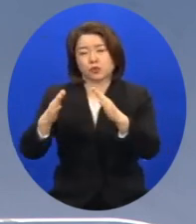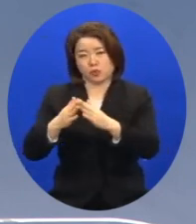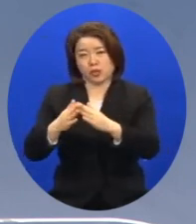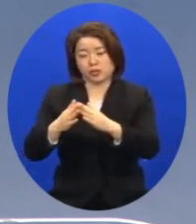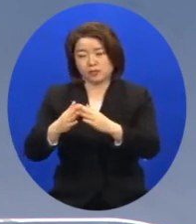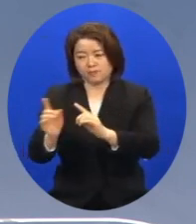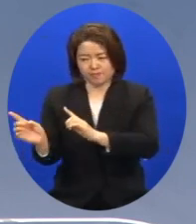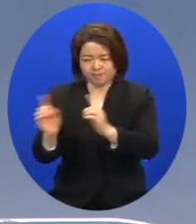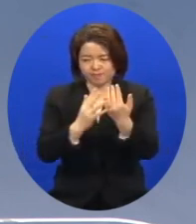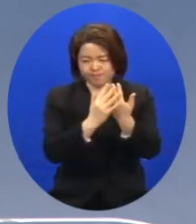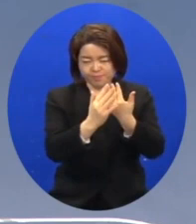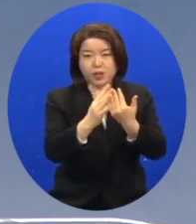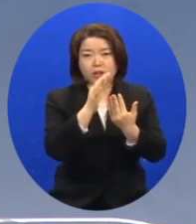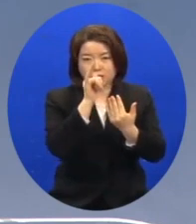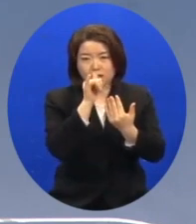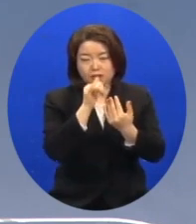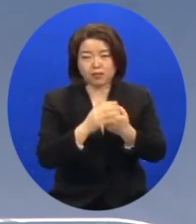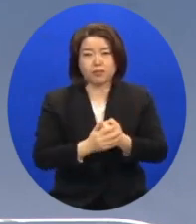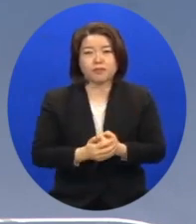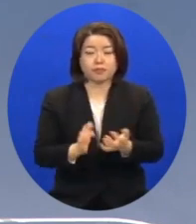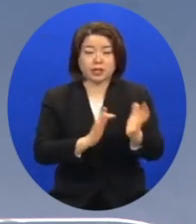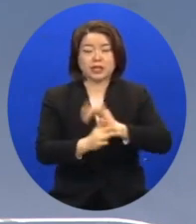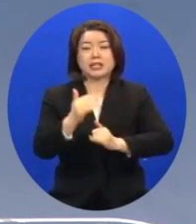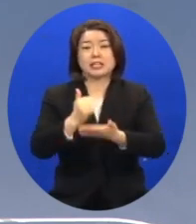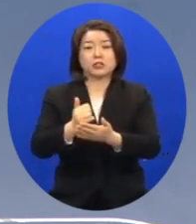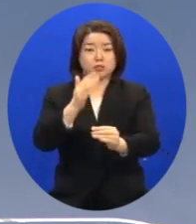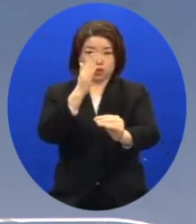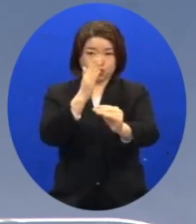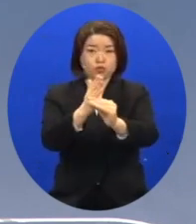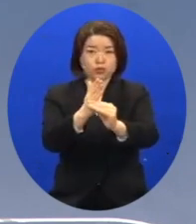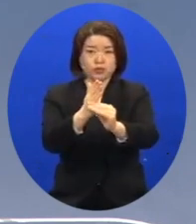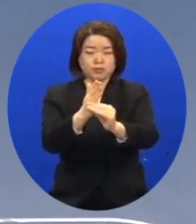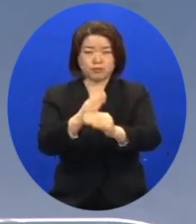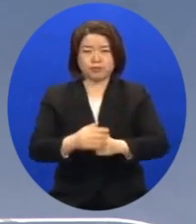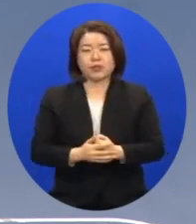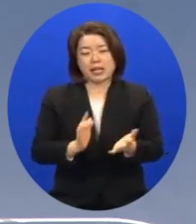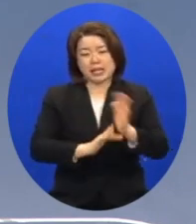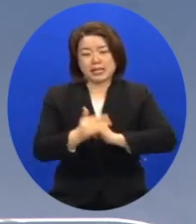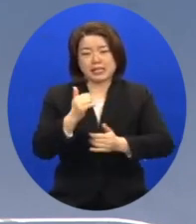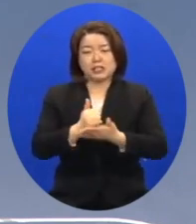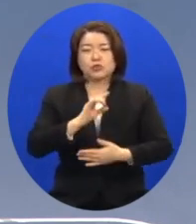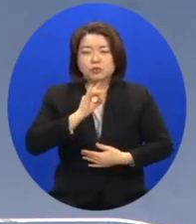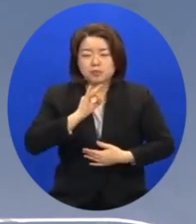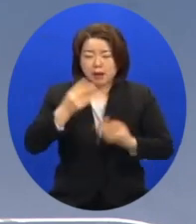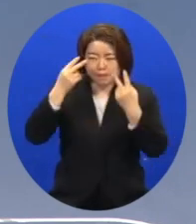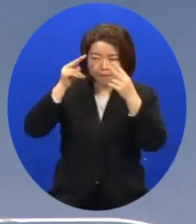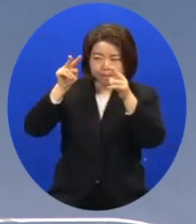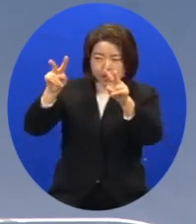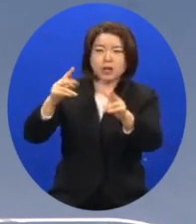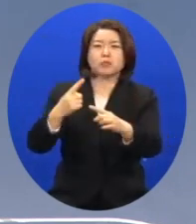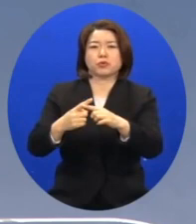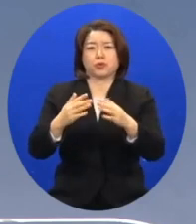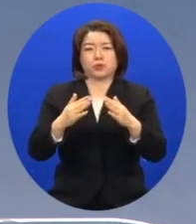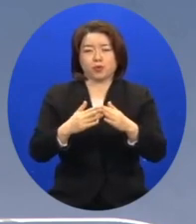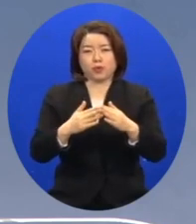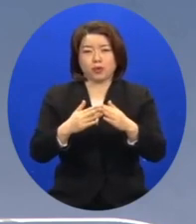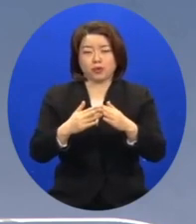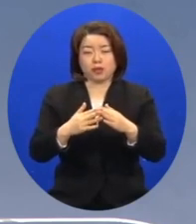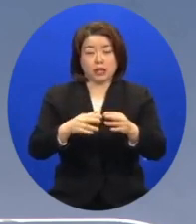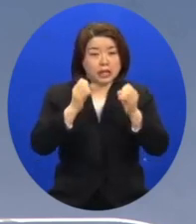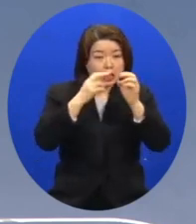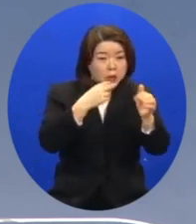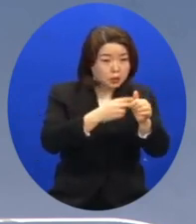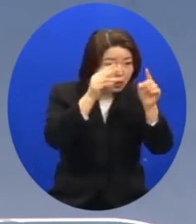그 교회는 예수님이 중심이 얻습니다 예수님만 바라보는 교회 였어요 선교사 바라보거나